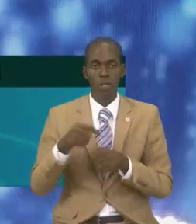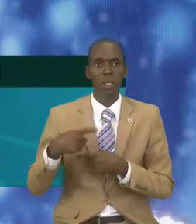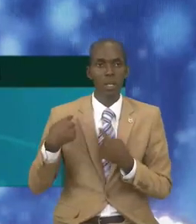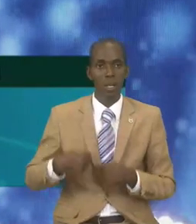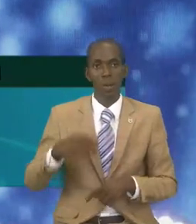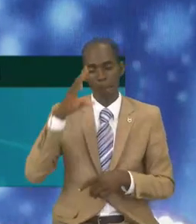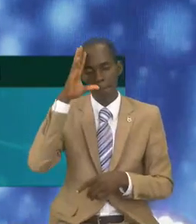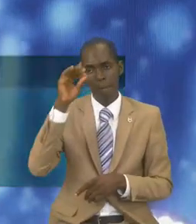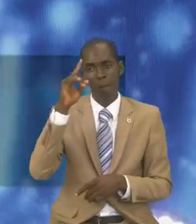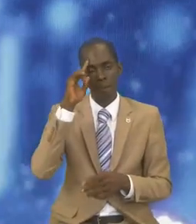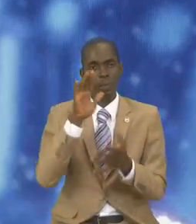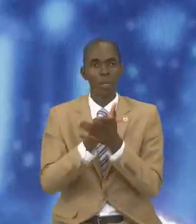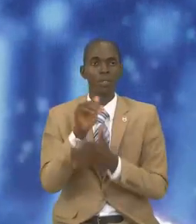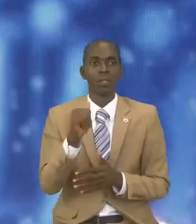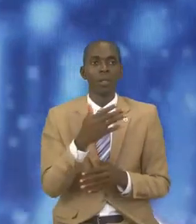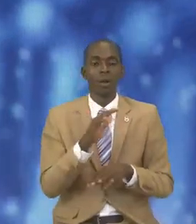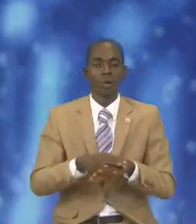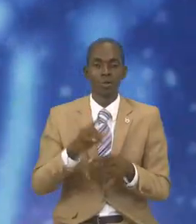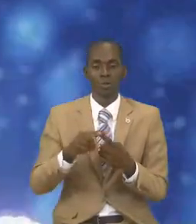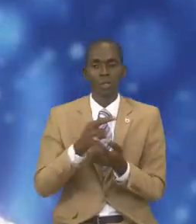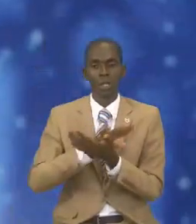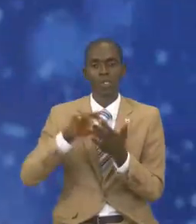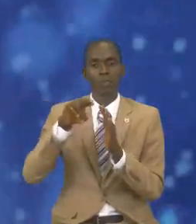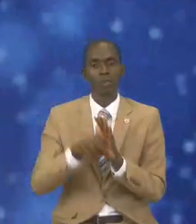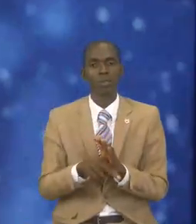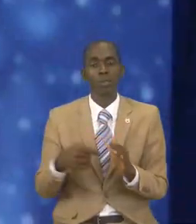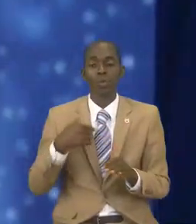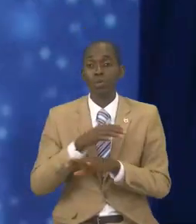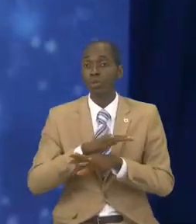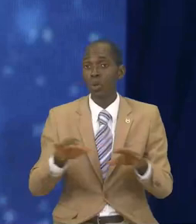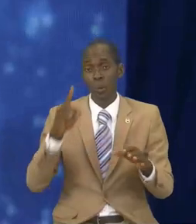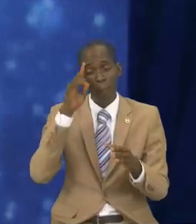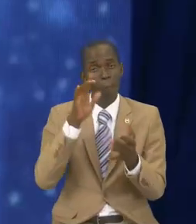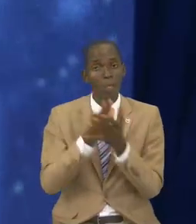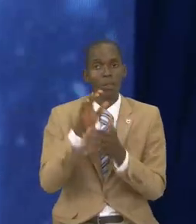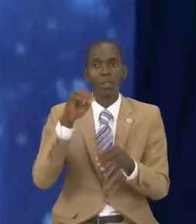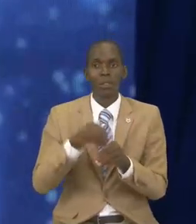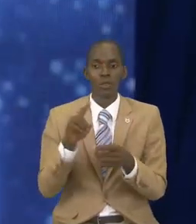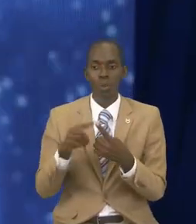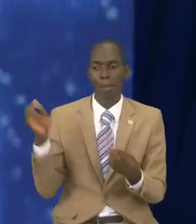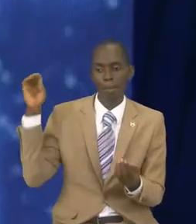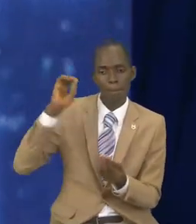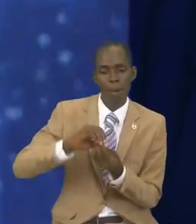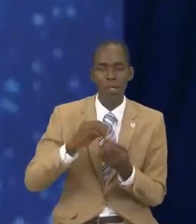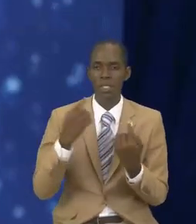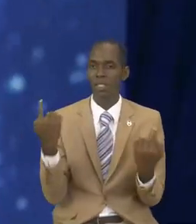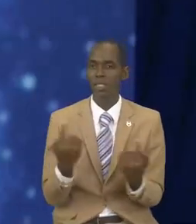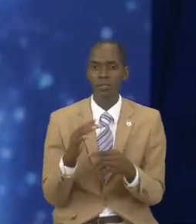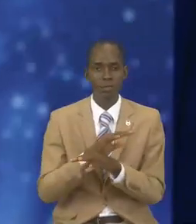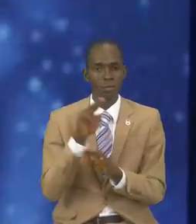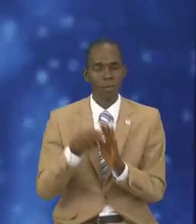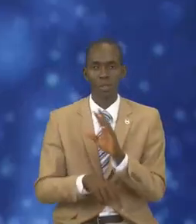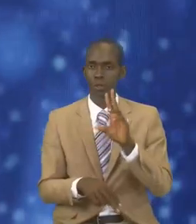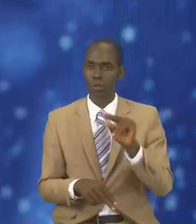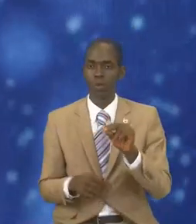cœur qu'on parvient à la justice. Nous ne croyons pas pour pécher davantage.